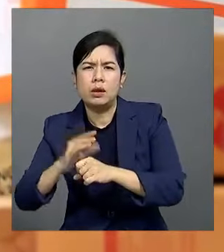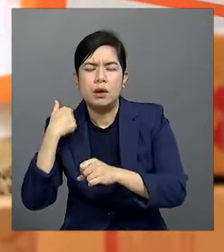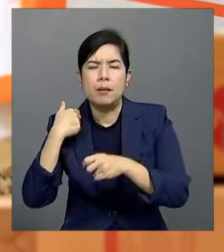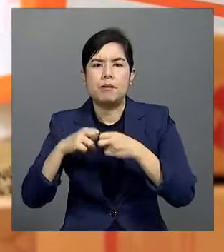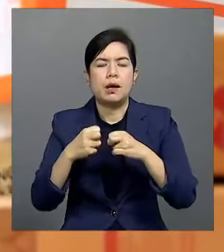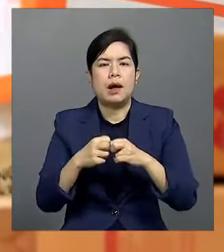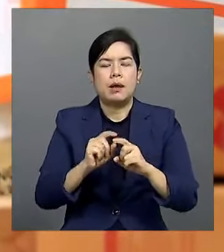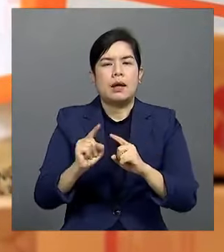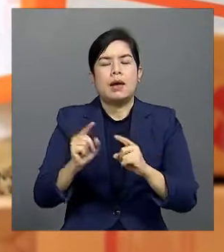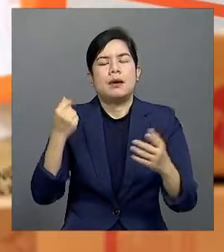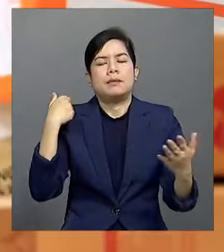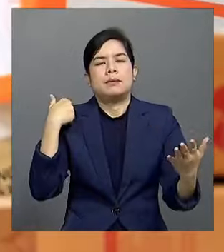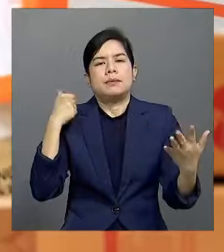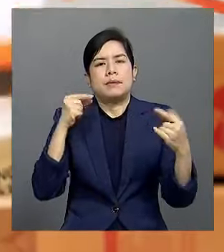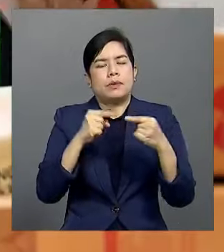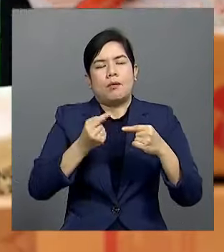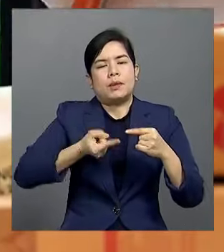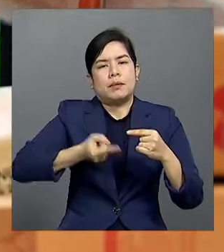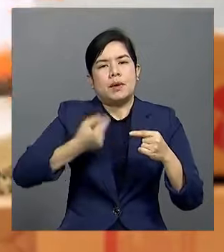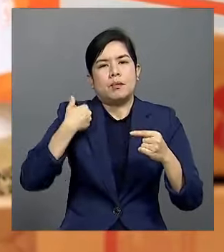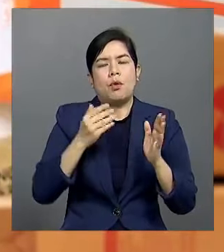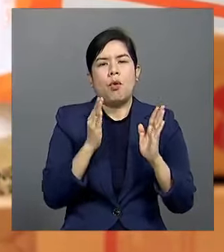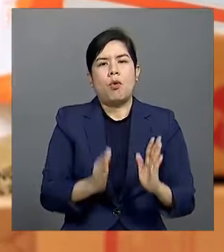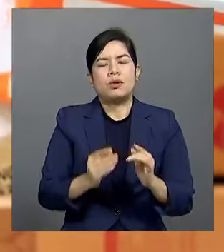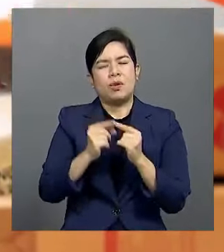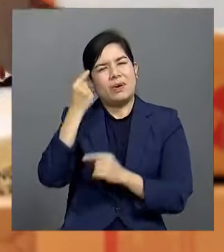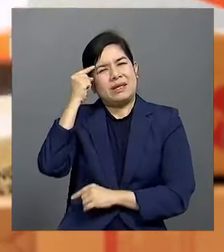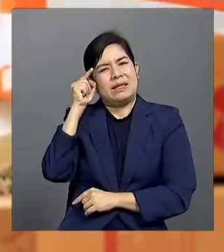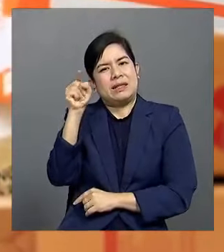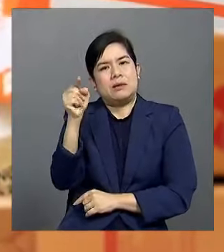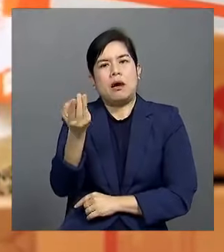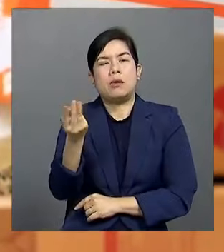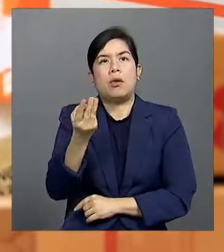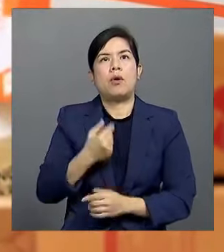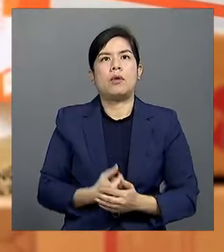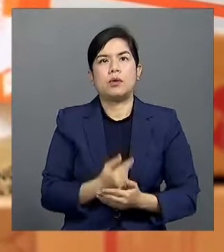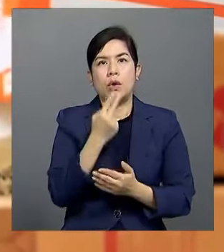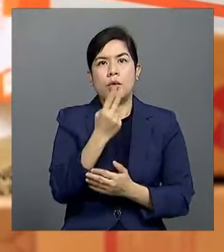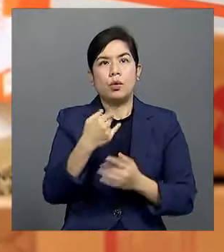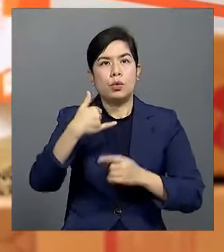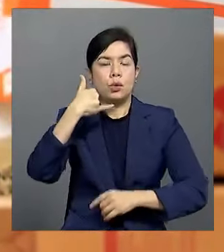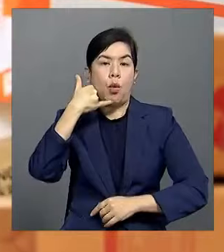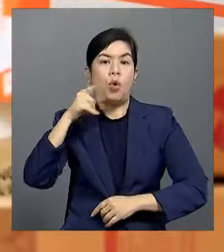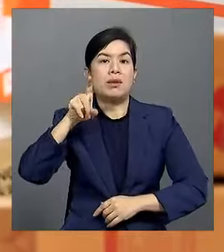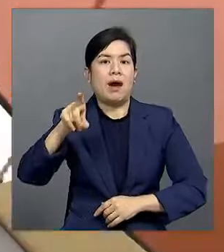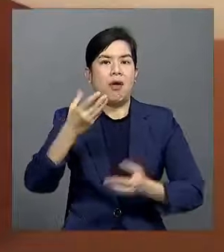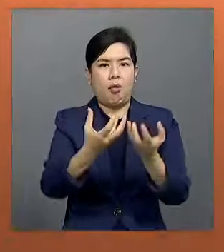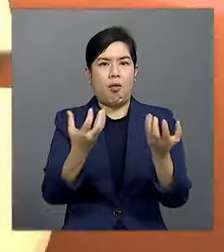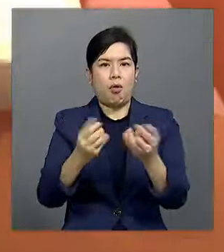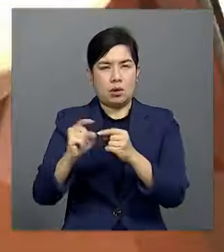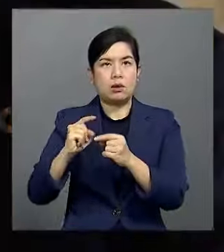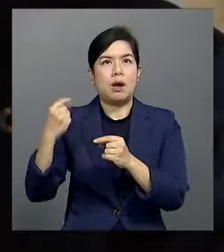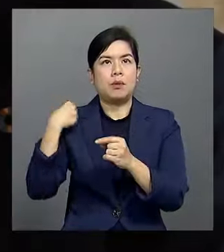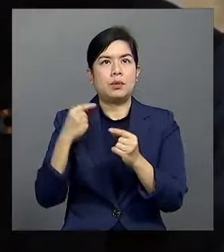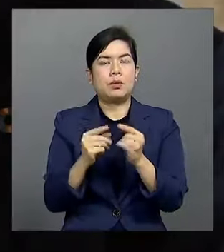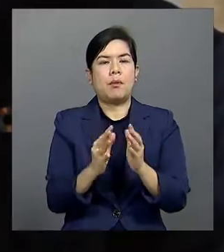และมีความสำคัญน้อยลงดูสิคะเนี่ยสั่งอะไรเยอะแยะเต็มไปหมดเลยเฮ้ย น